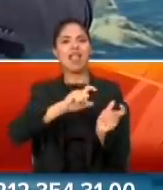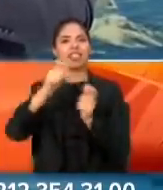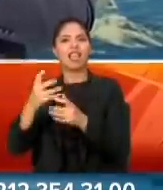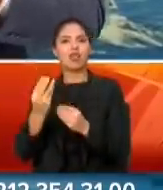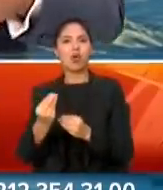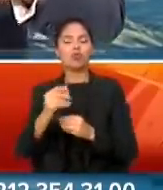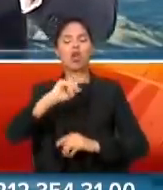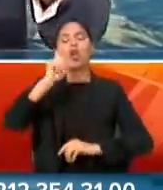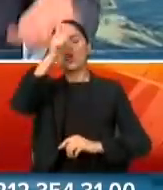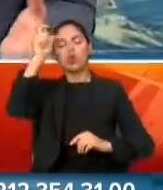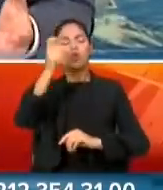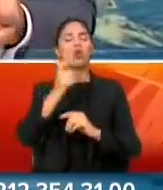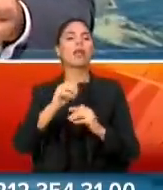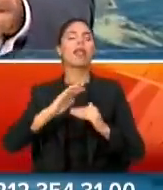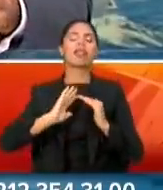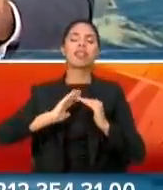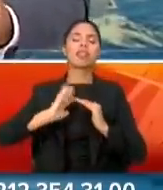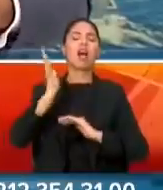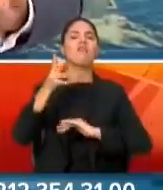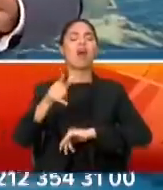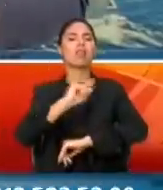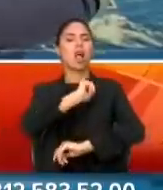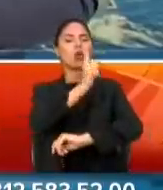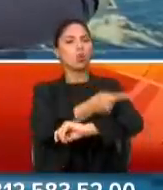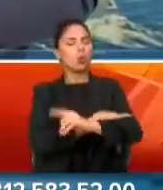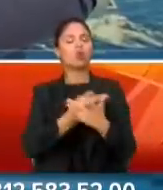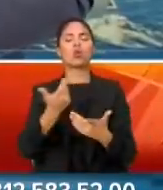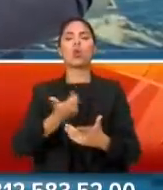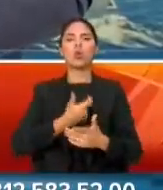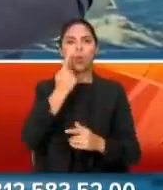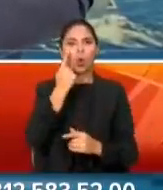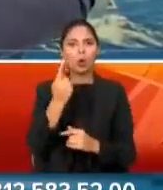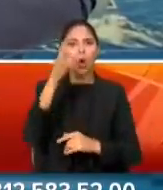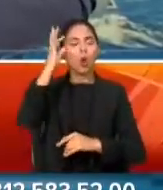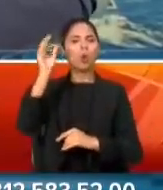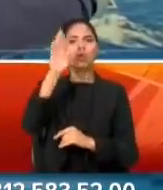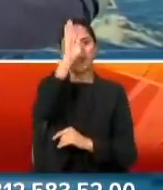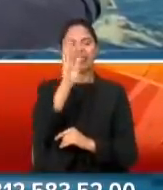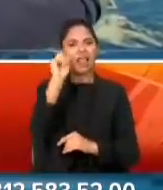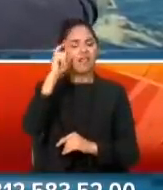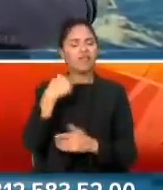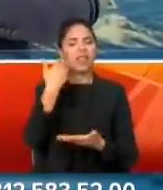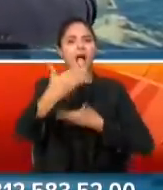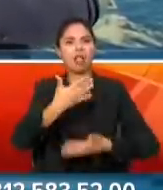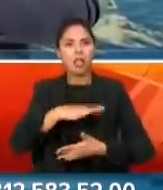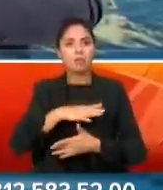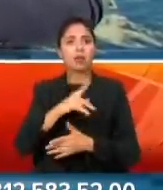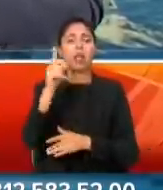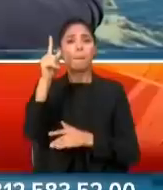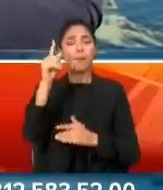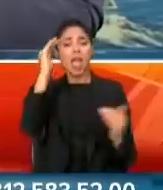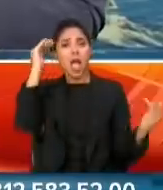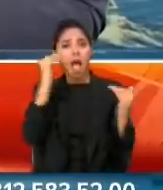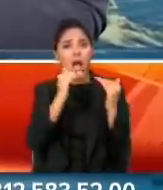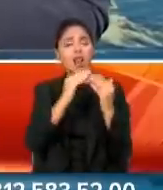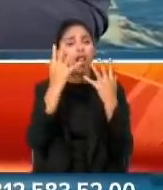çok daha güçlü. Gerek uluslararası anlaşmalar, gerekse hukuk açısından uzmanların net bir görüşünü aktarayım bu noktada. Şayet bir